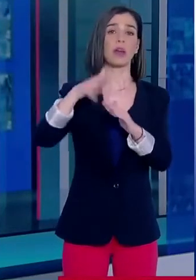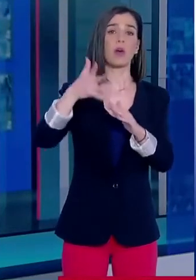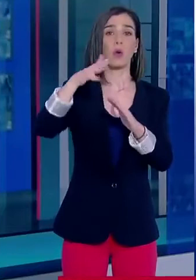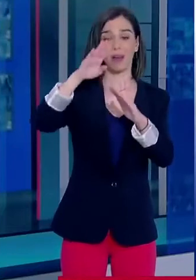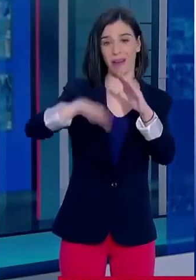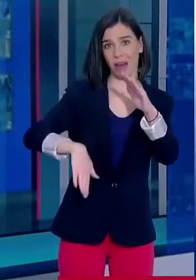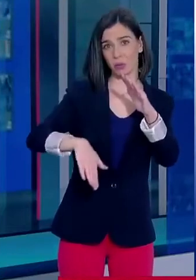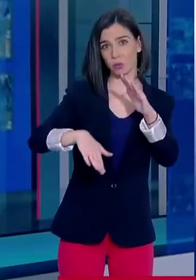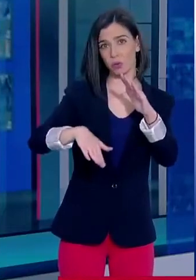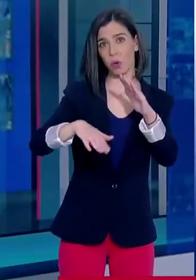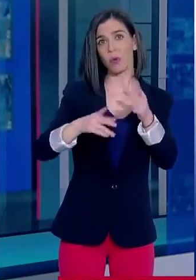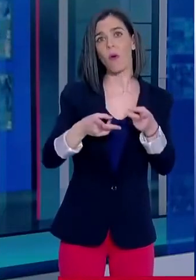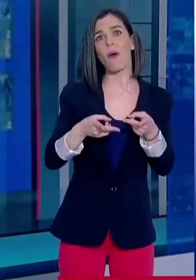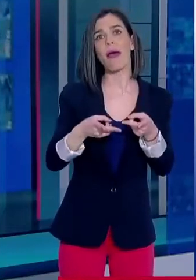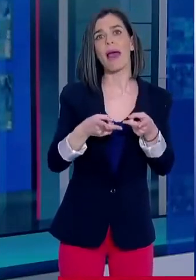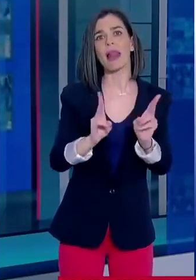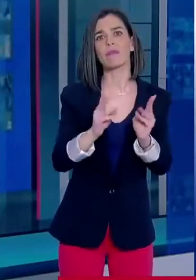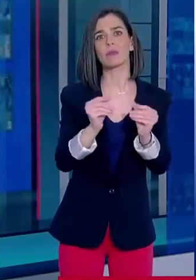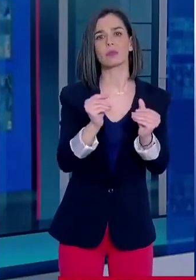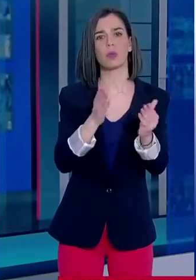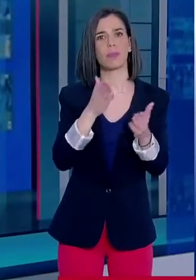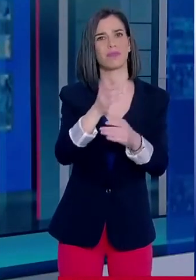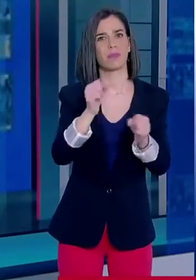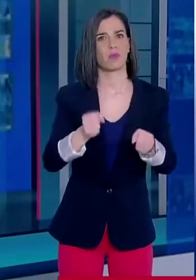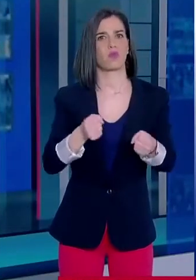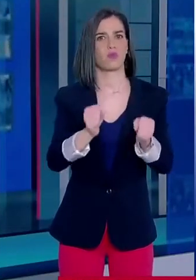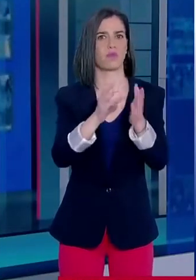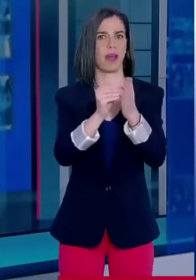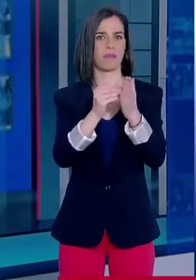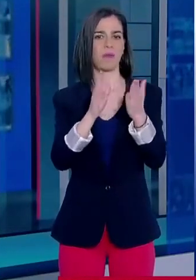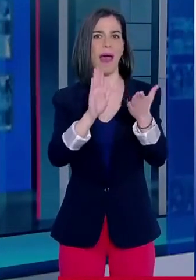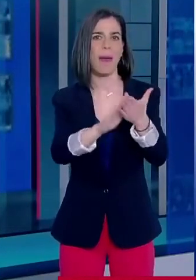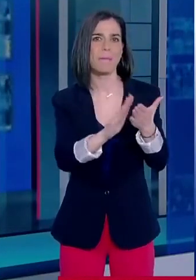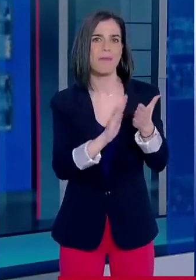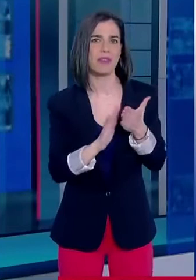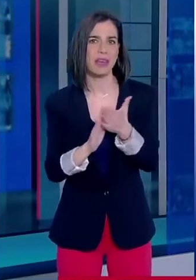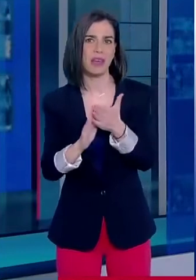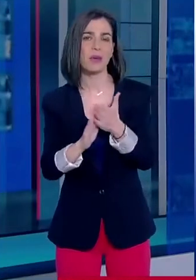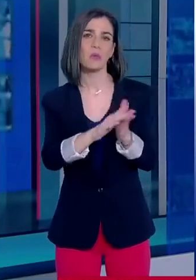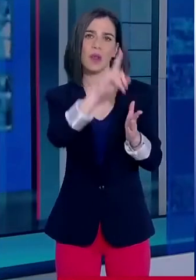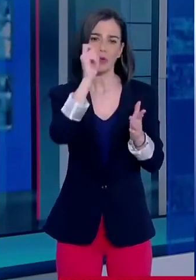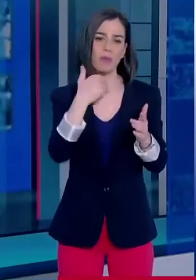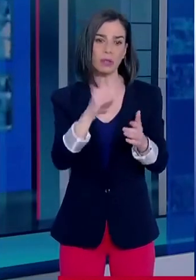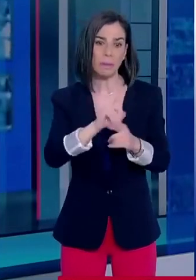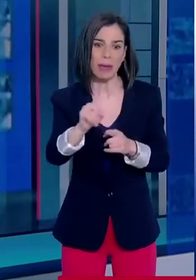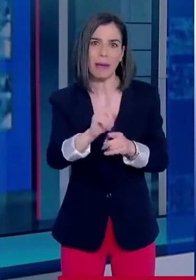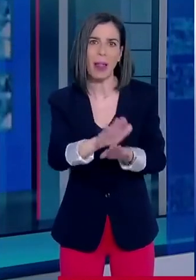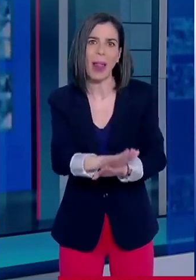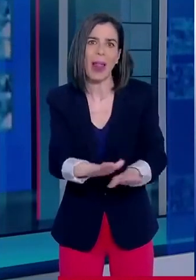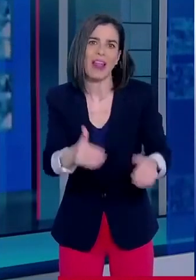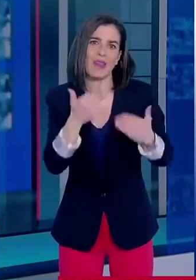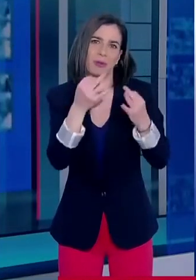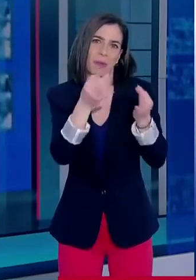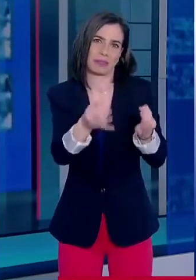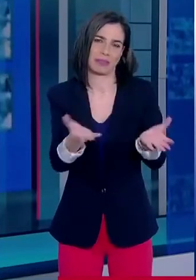των 12 ετών είναι πιο ελεύθερες στην προσέγγιση του όσον αφορά την επαφή των παιδιών, η οποία είναι και πάρα πολύ δύσκολο να ελεγχθεί. Τα